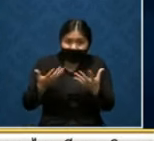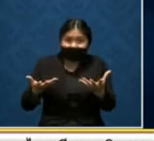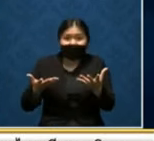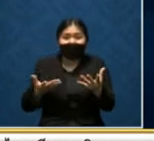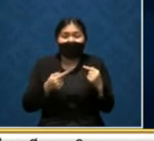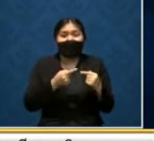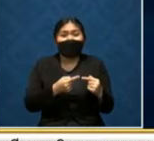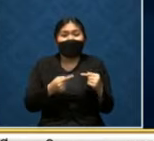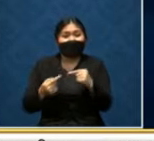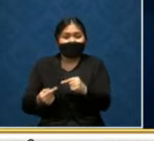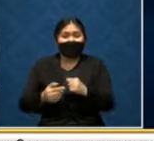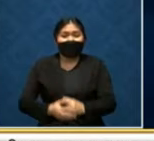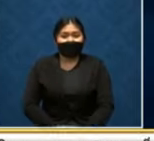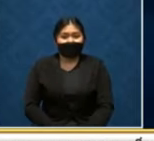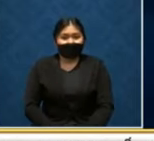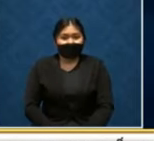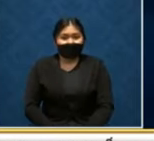วุฒินันท์